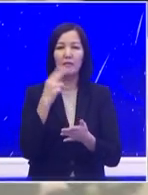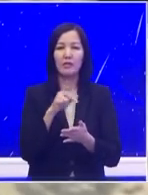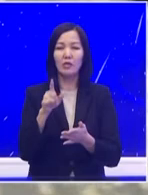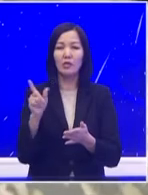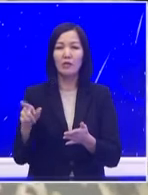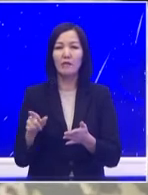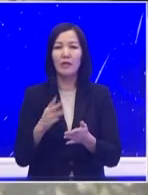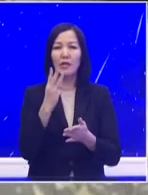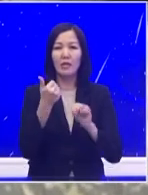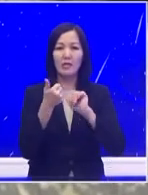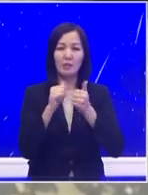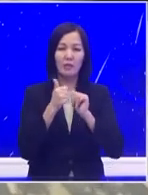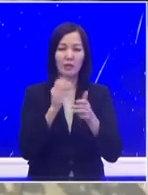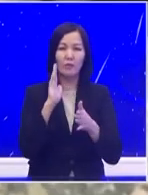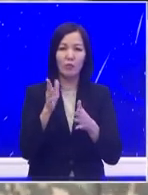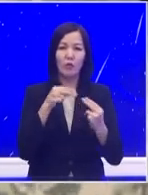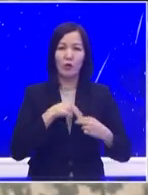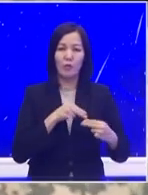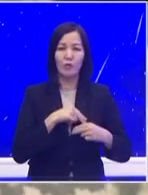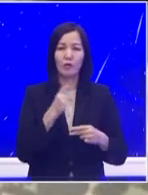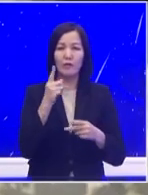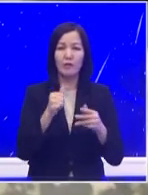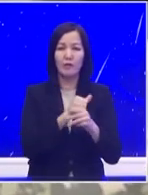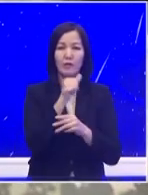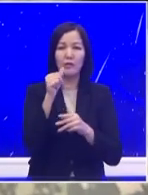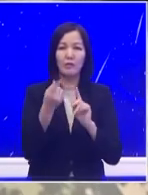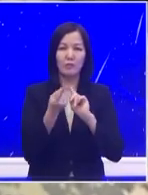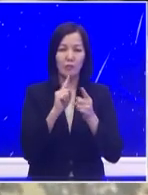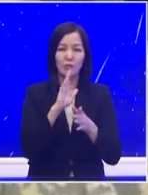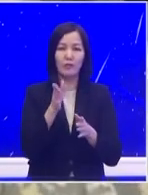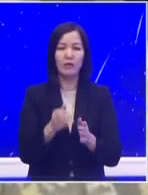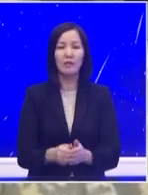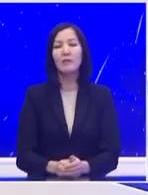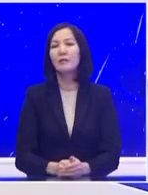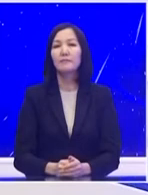будут 3 смены здесь работать. Но в сутки мы их позабираем.